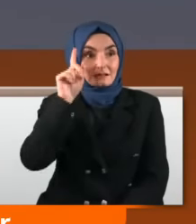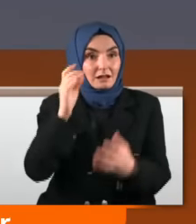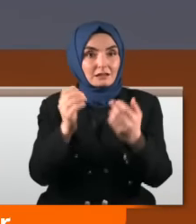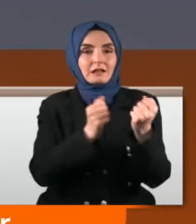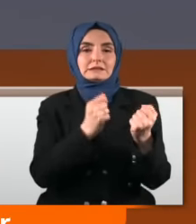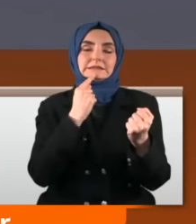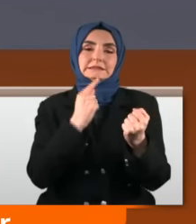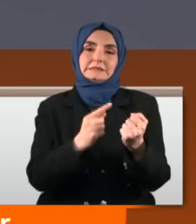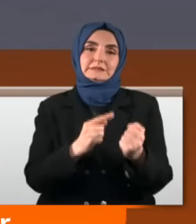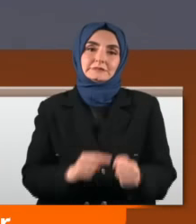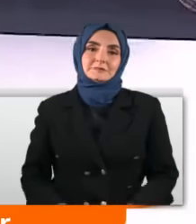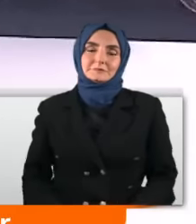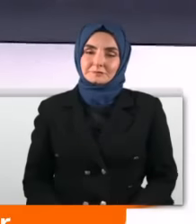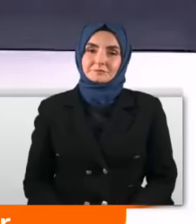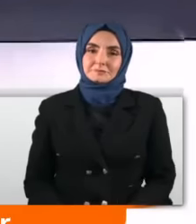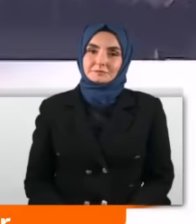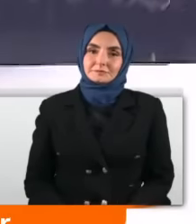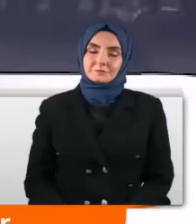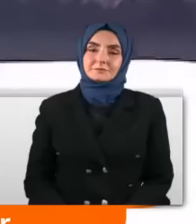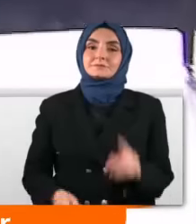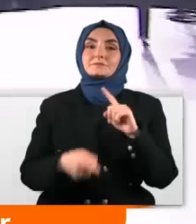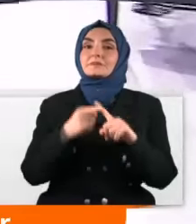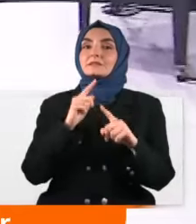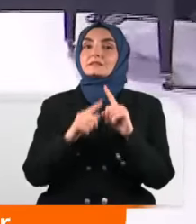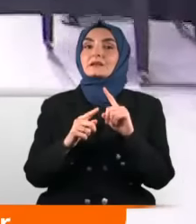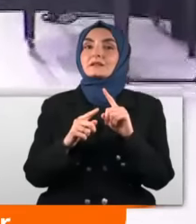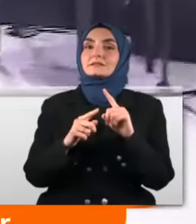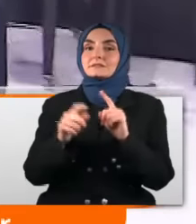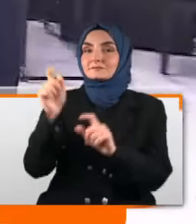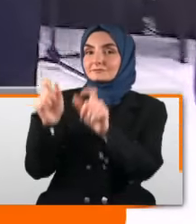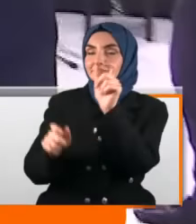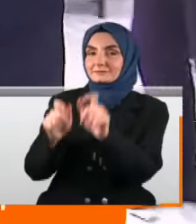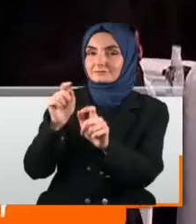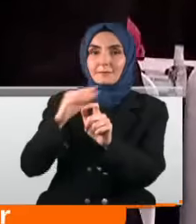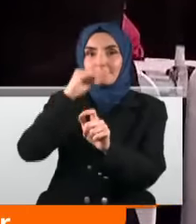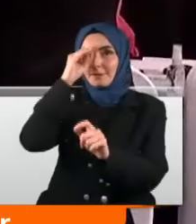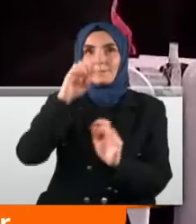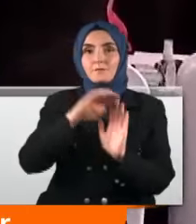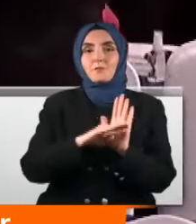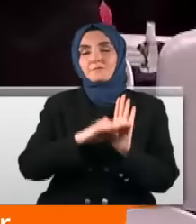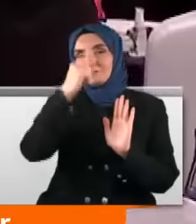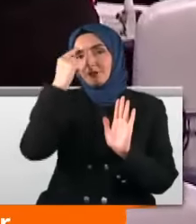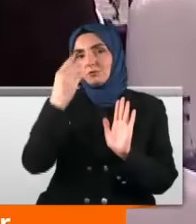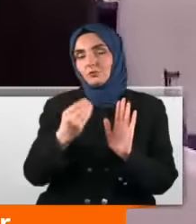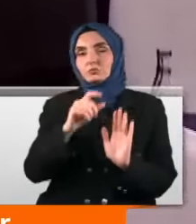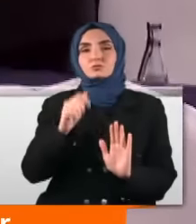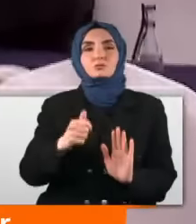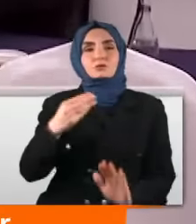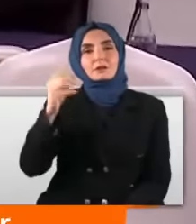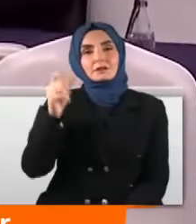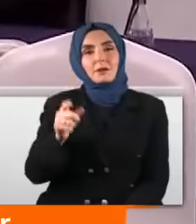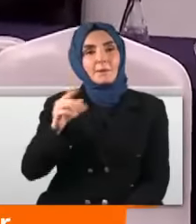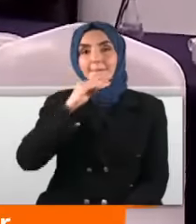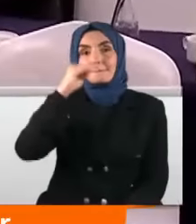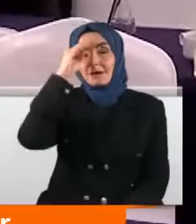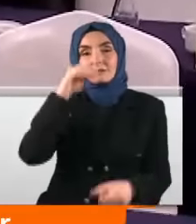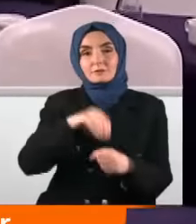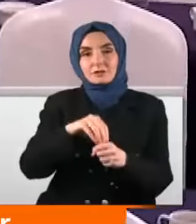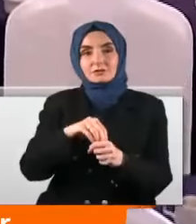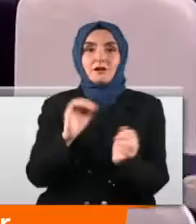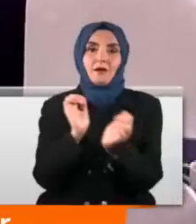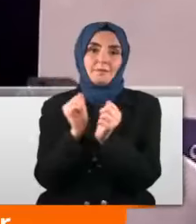sürdürdü. Ve siyasilerin bayram programı da belli oldu. Cumhurbaşkanı Erdoğan bayramı ailesiyle